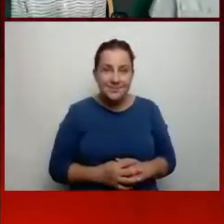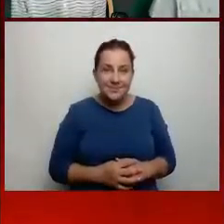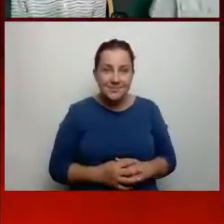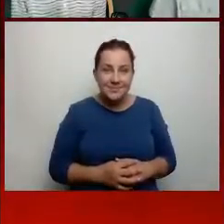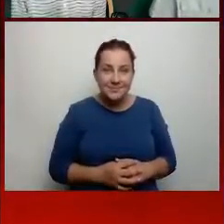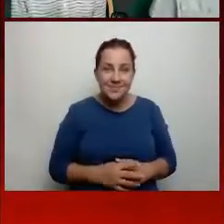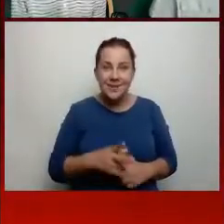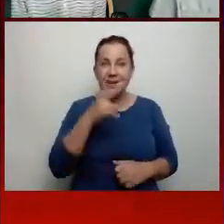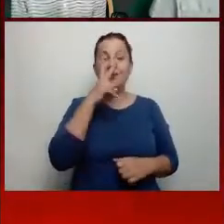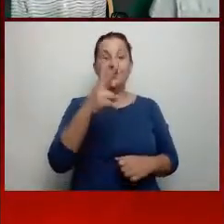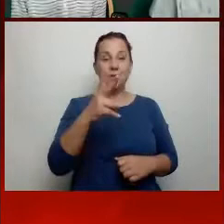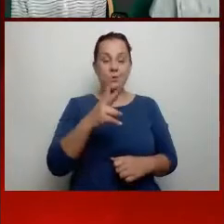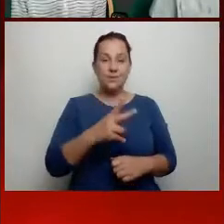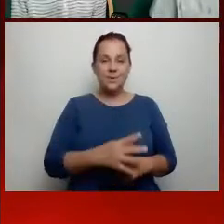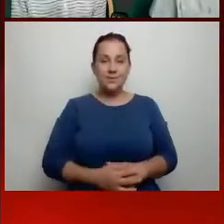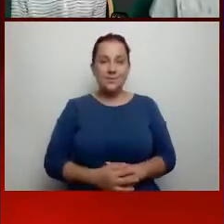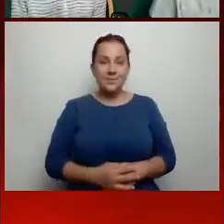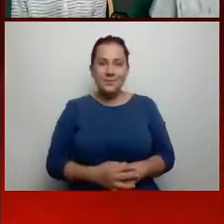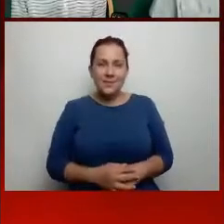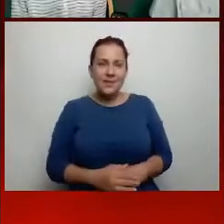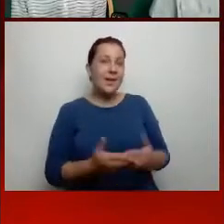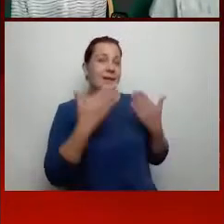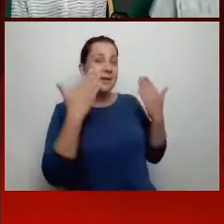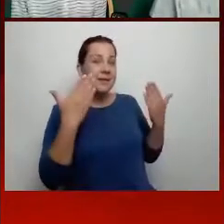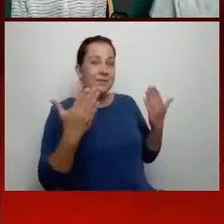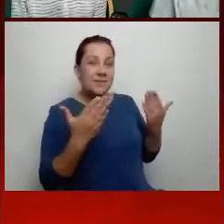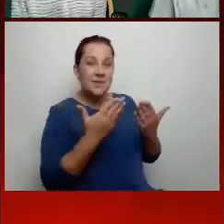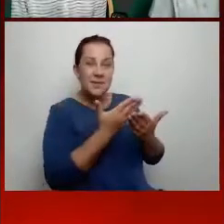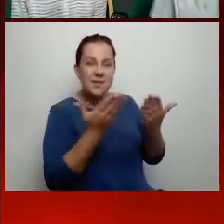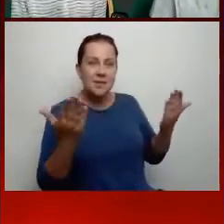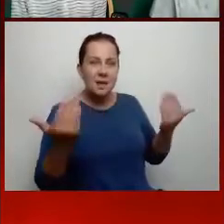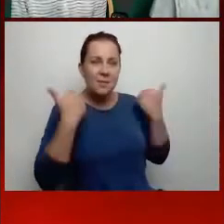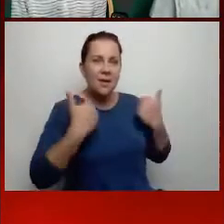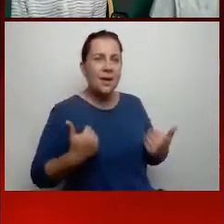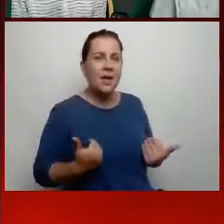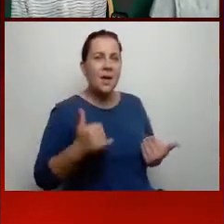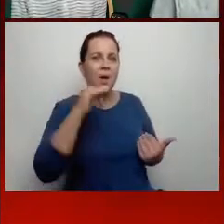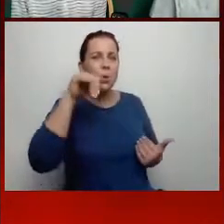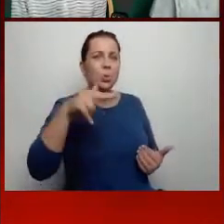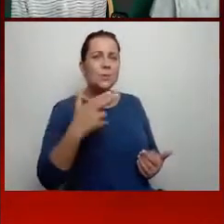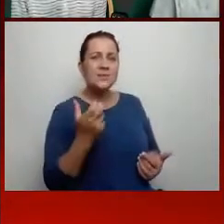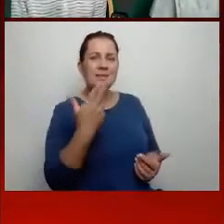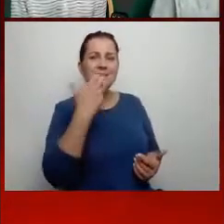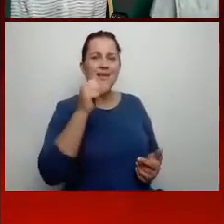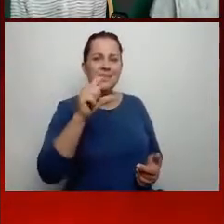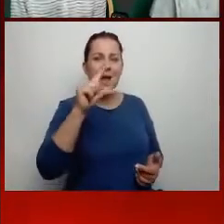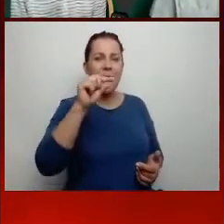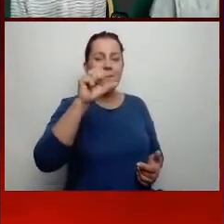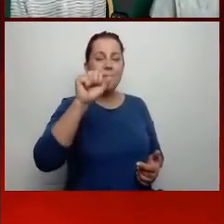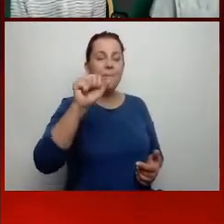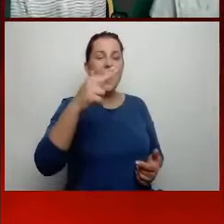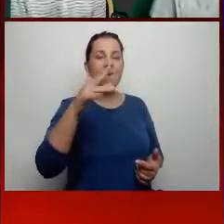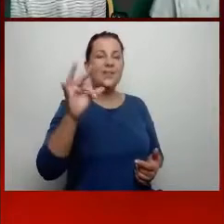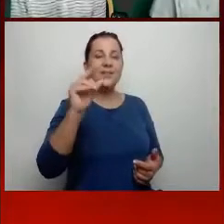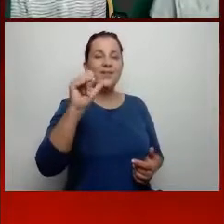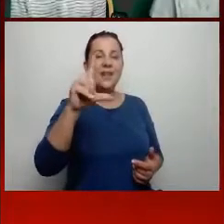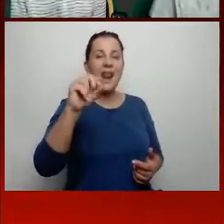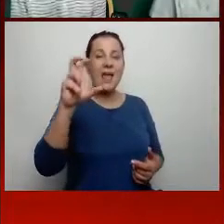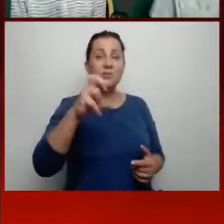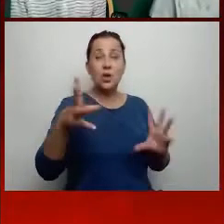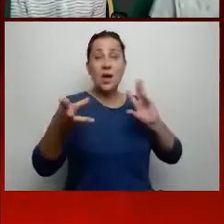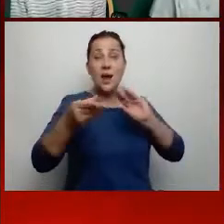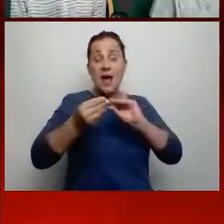Widzimy Justynę. Witam wszystkich oglądających. Nazywam się Justyna Panfilewicz i razem za chwilę z